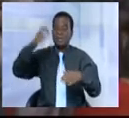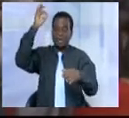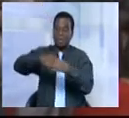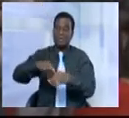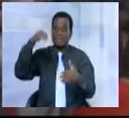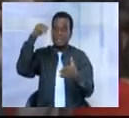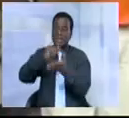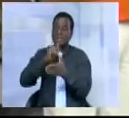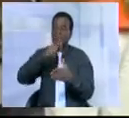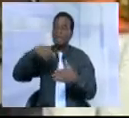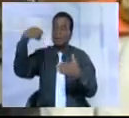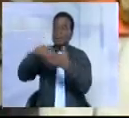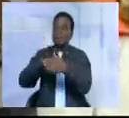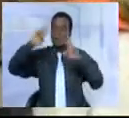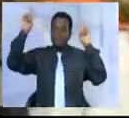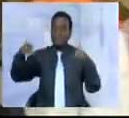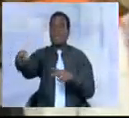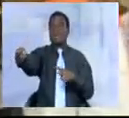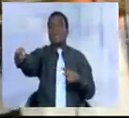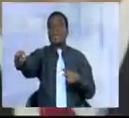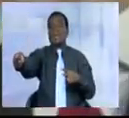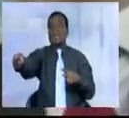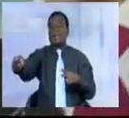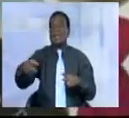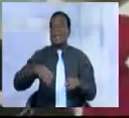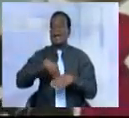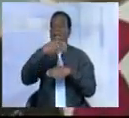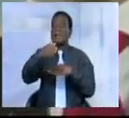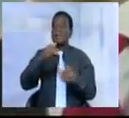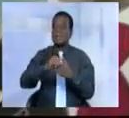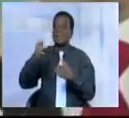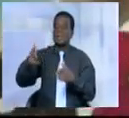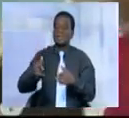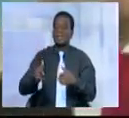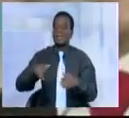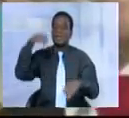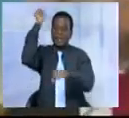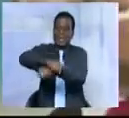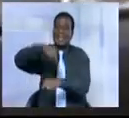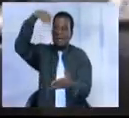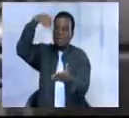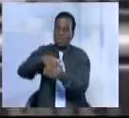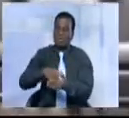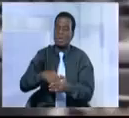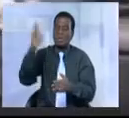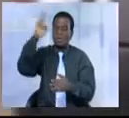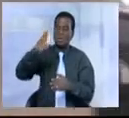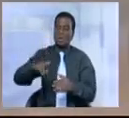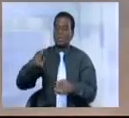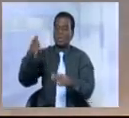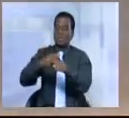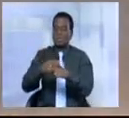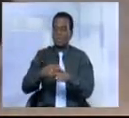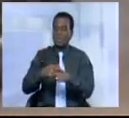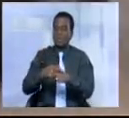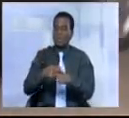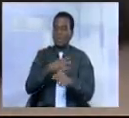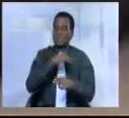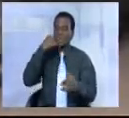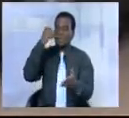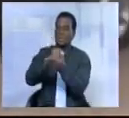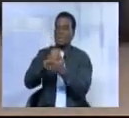victoire pour l'homme fort du pays, après celle d'Erradzonari Mampion à l'élection présidentielle. Le résultat provisoire des législatives sera